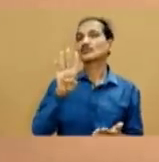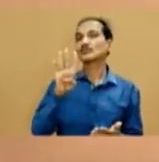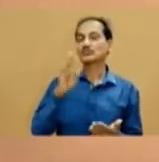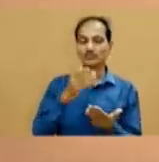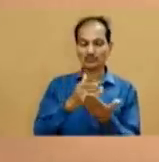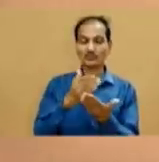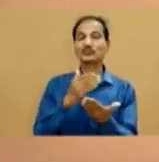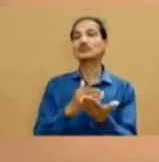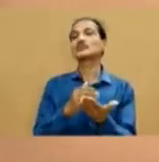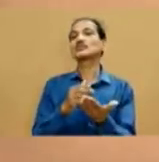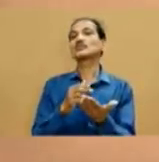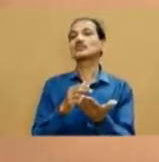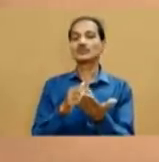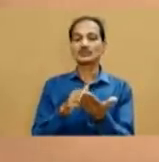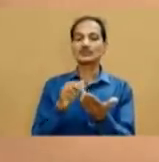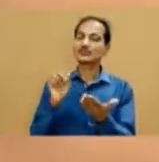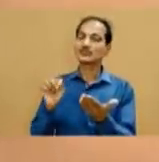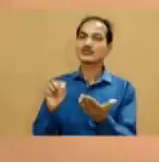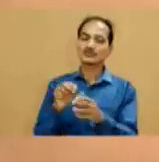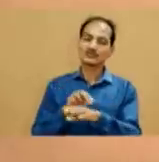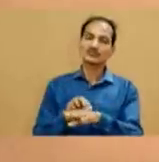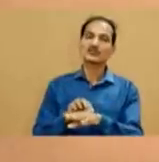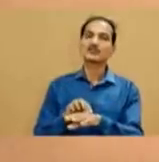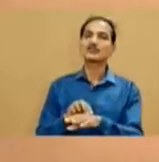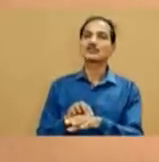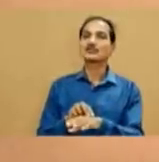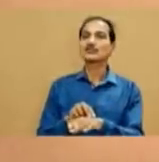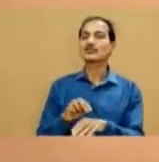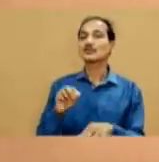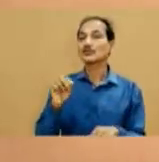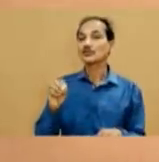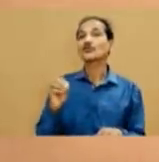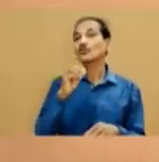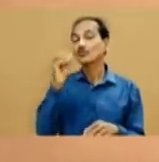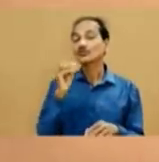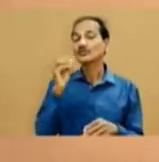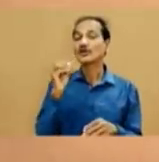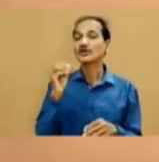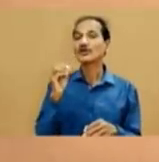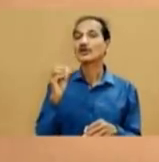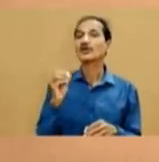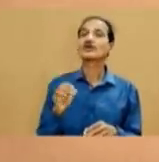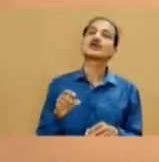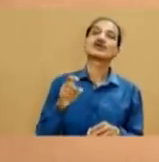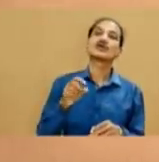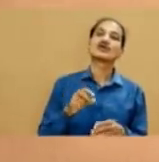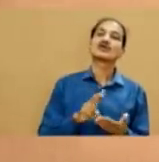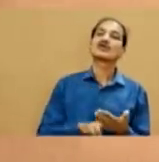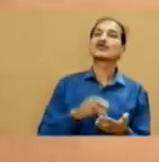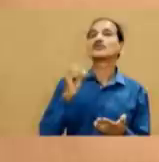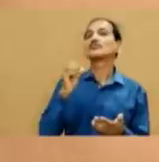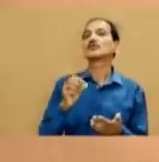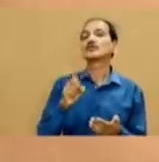ଓଡ଼ିଶା କଥା ହେବା, ଭାରତବର୍ଷରେ ସଂକ୍ରମିତ ରାଜ୍ୟମାନଙ୍କ ଭିତରେ ଓଡ଼ିଶା ବର୍ତ୍ତମାନ 16 ନମ୍ବରରେ ଅଛି।